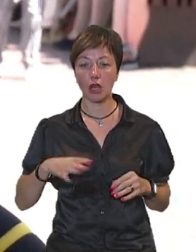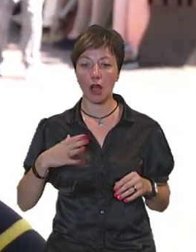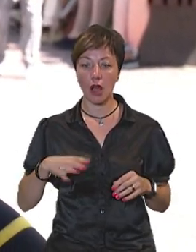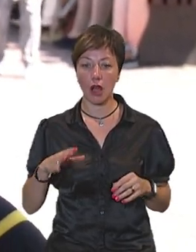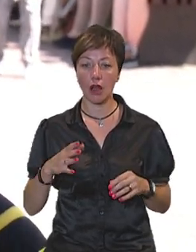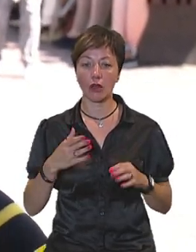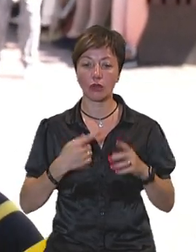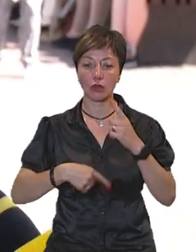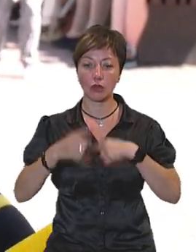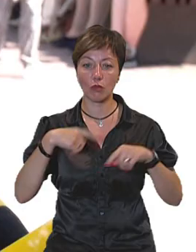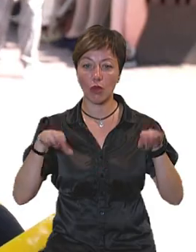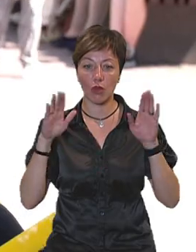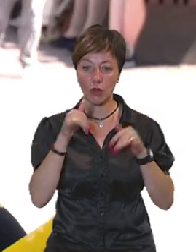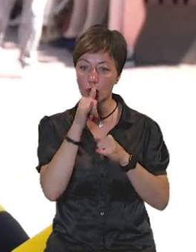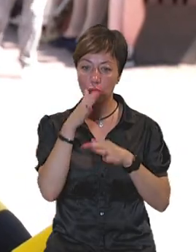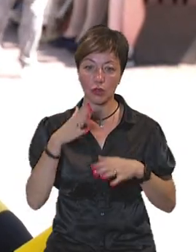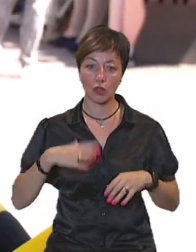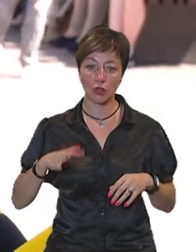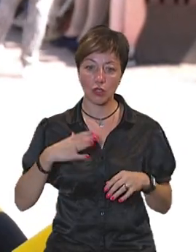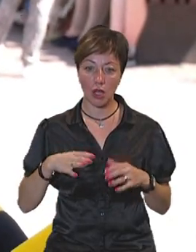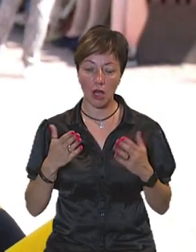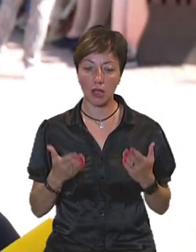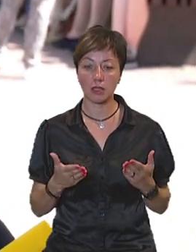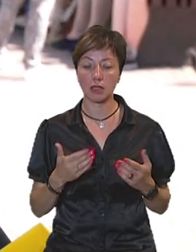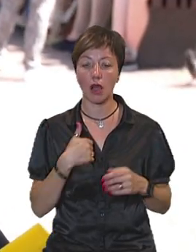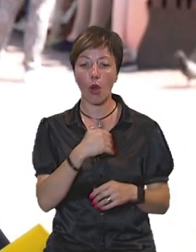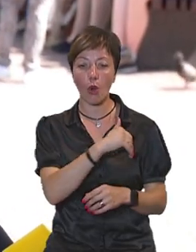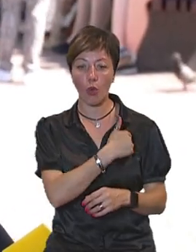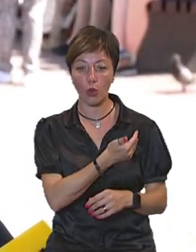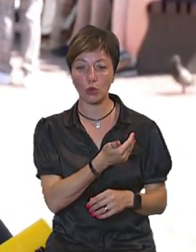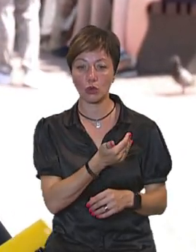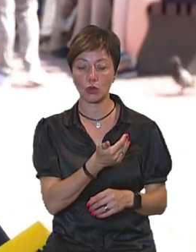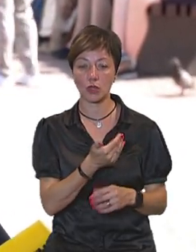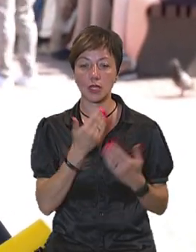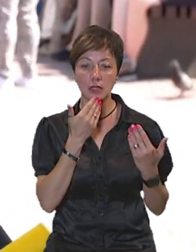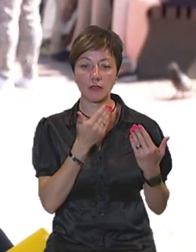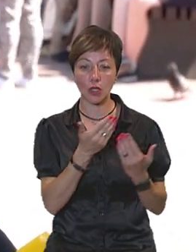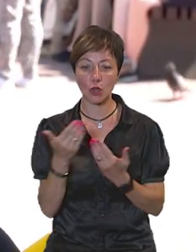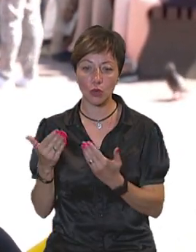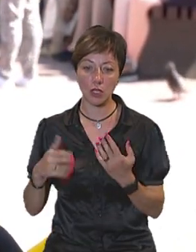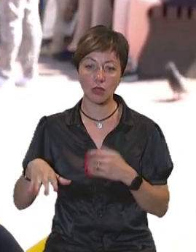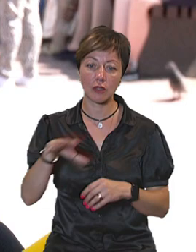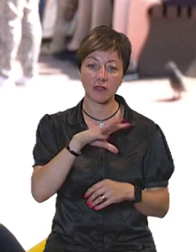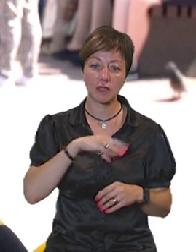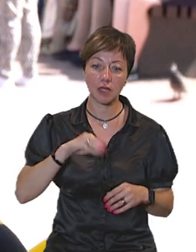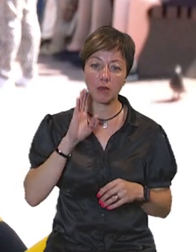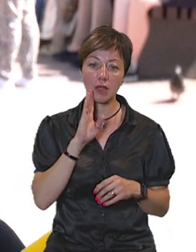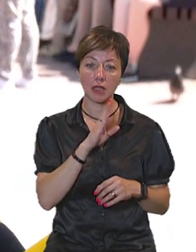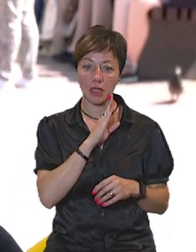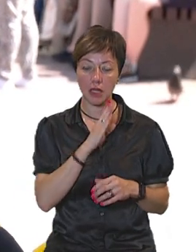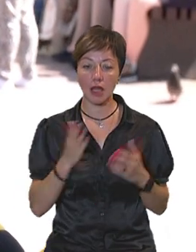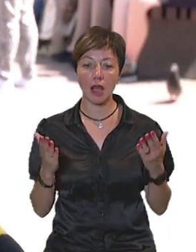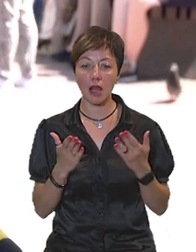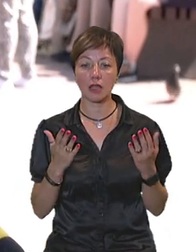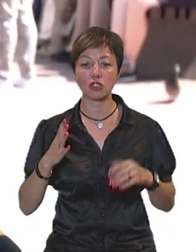з полону і не можуть дочекатися. І я хочу звернутися до всіх матерів,